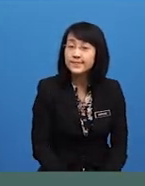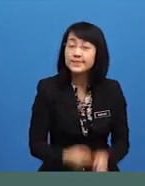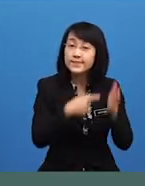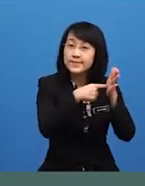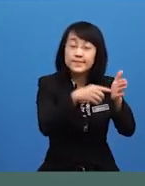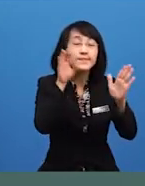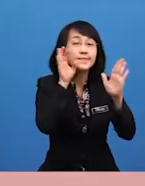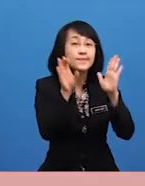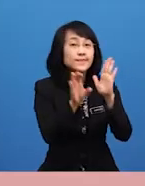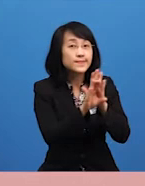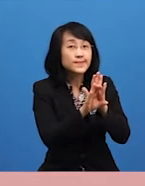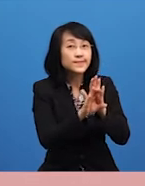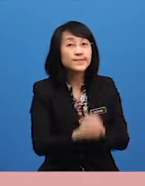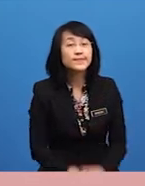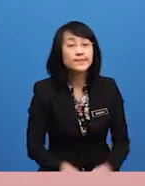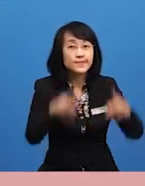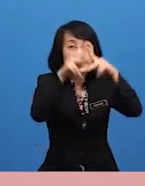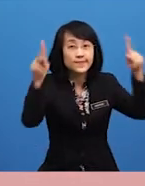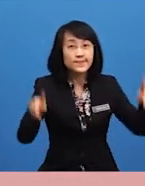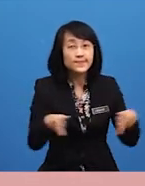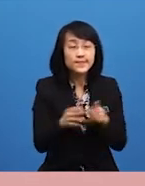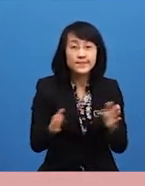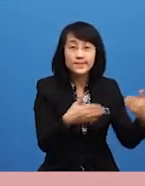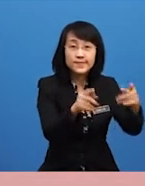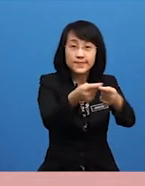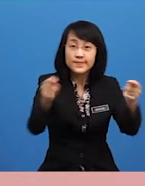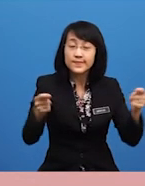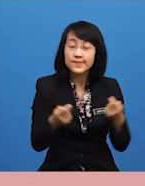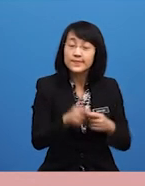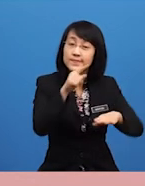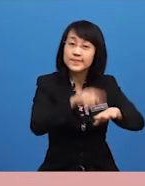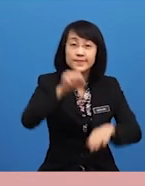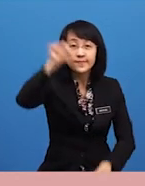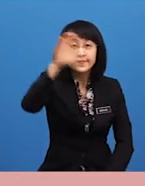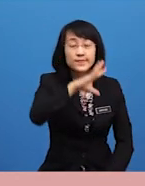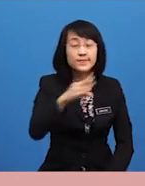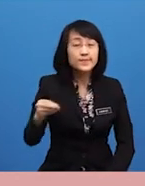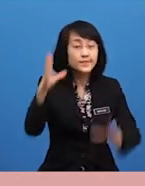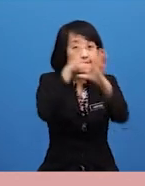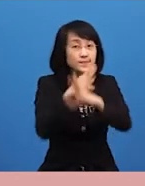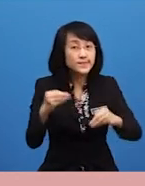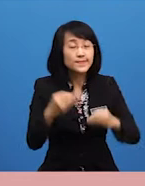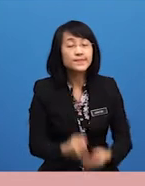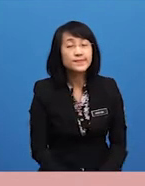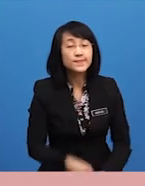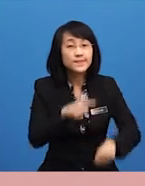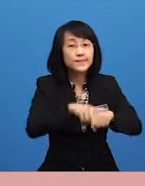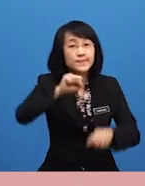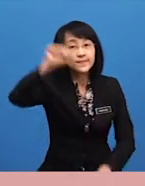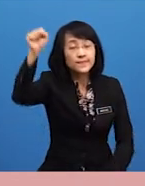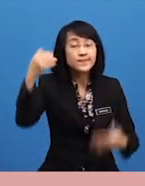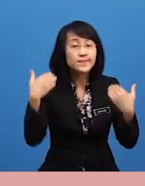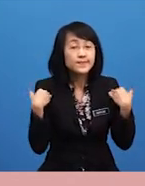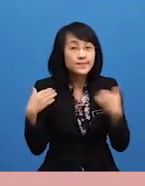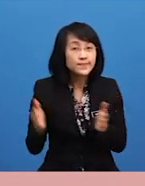paparan gambar peta sungai dan tasik di Sabah dan Sarawak. Di Sabah